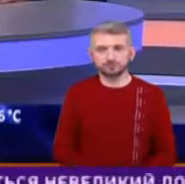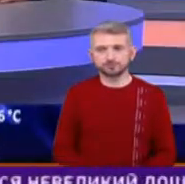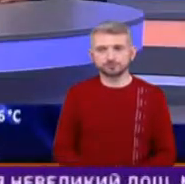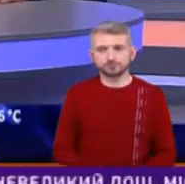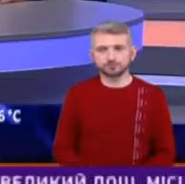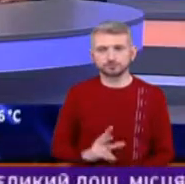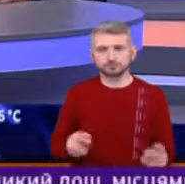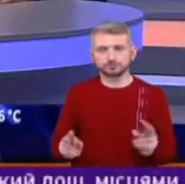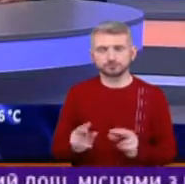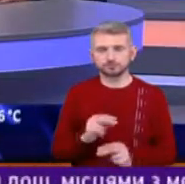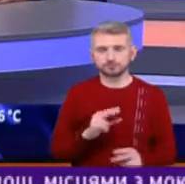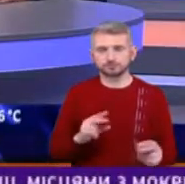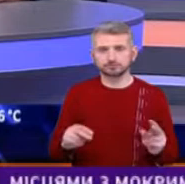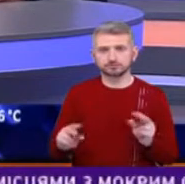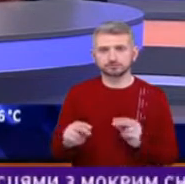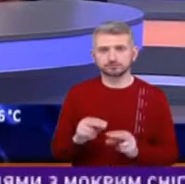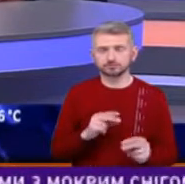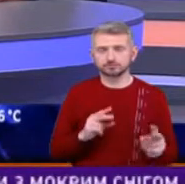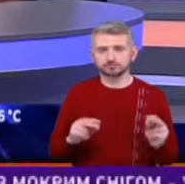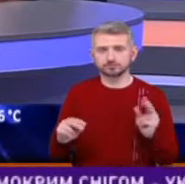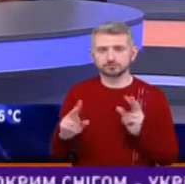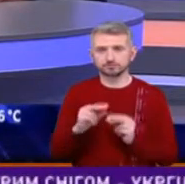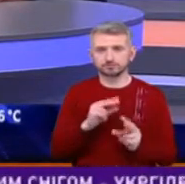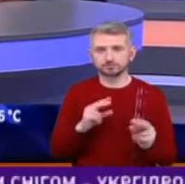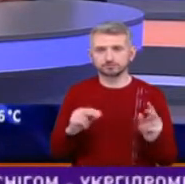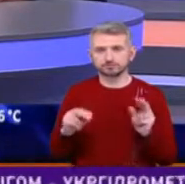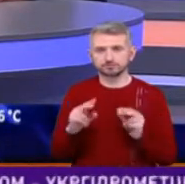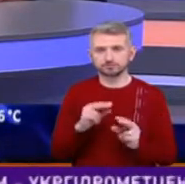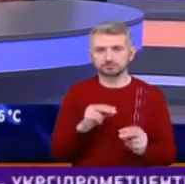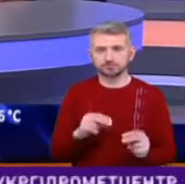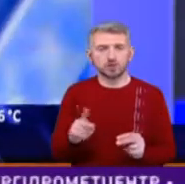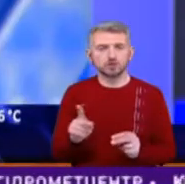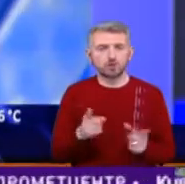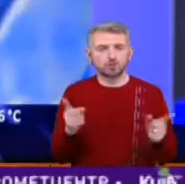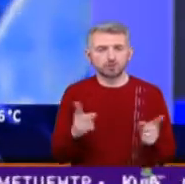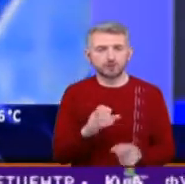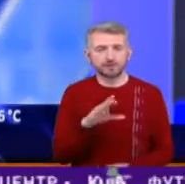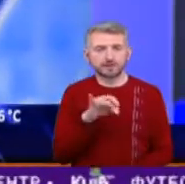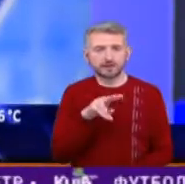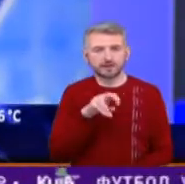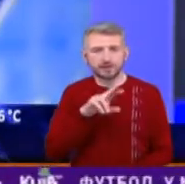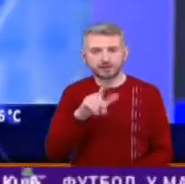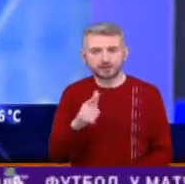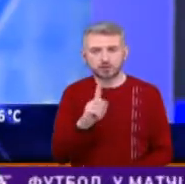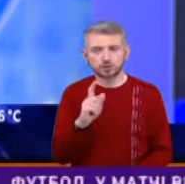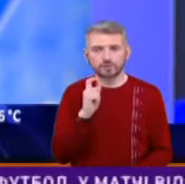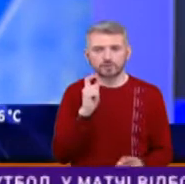Ми дуже щасливі, що у нас таке спілкування з глядачем. Це теж важливо, щоб коротко закрити питання, я стрілець.